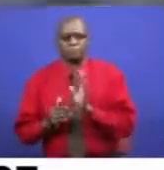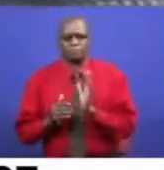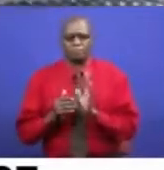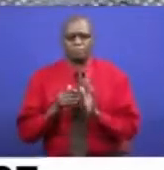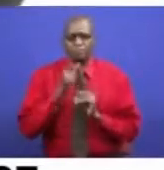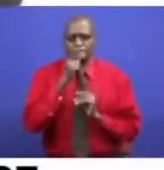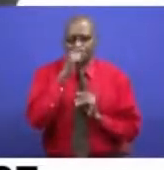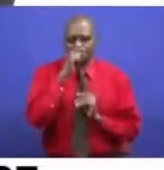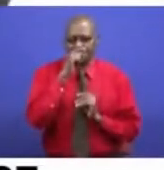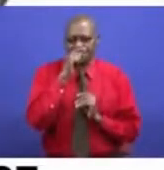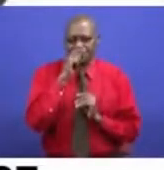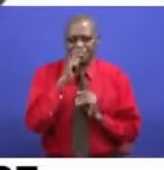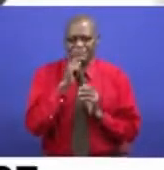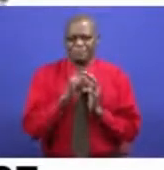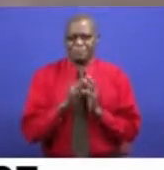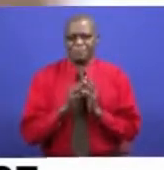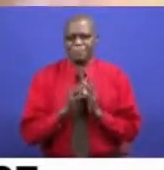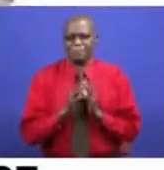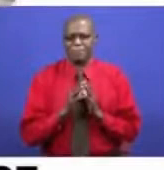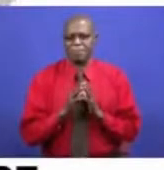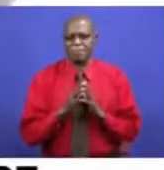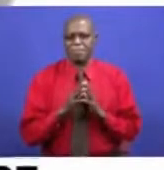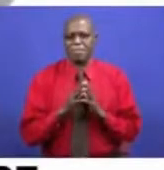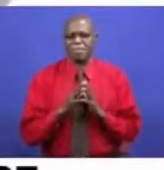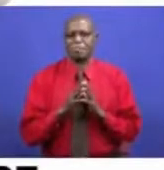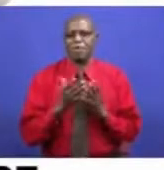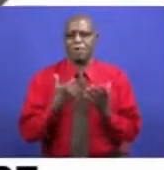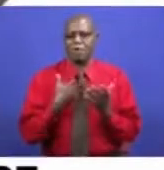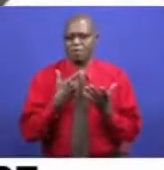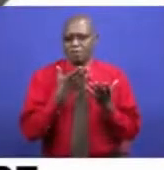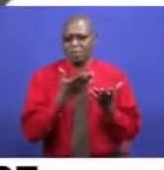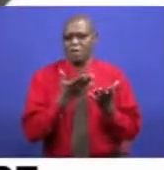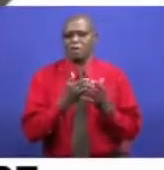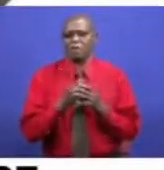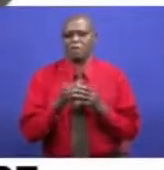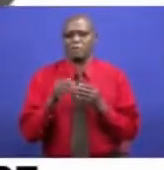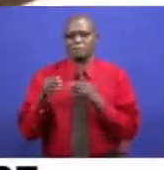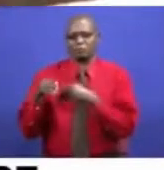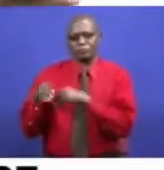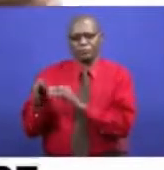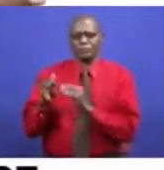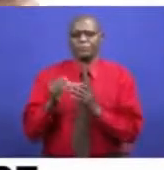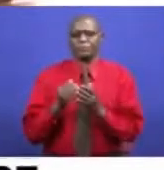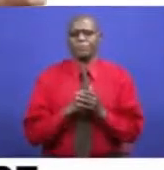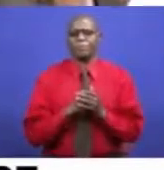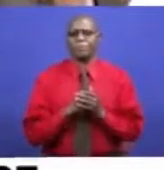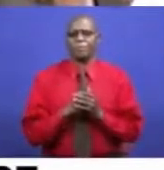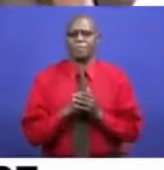Si umebaguliwa? Si umetengwa? Si ni wazi?